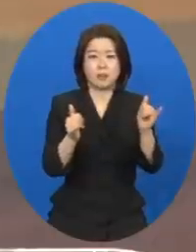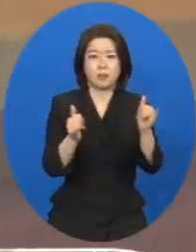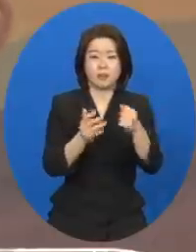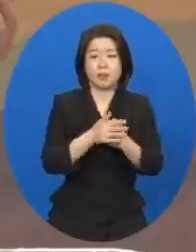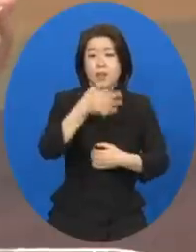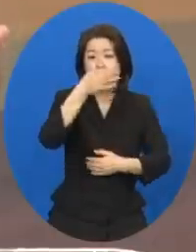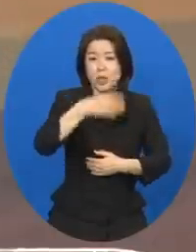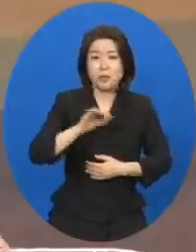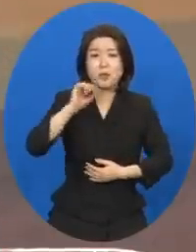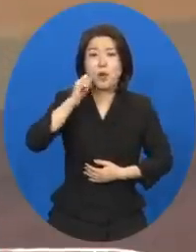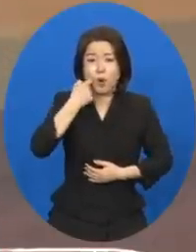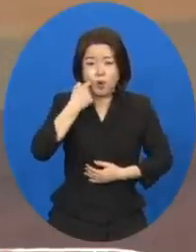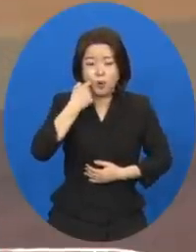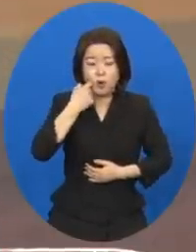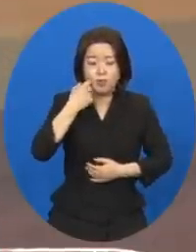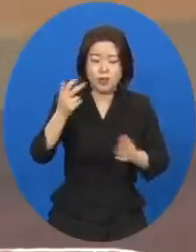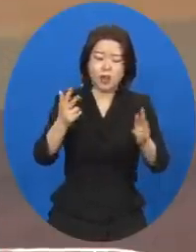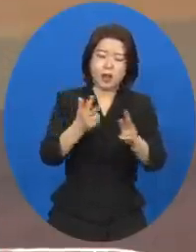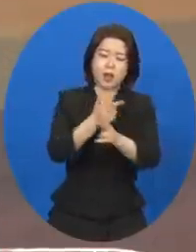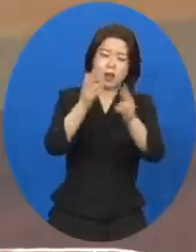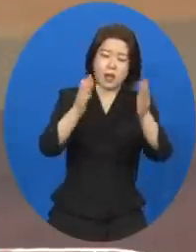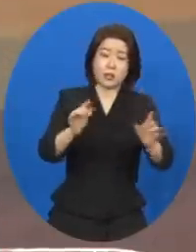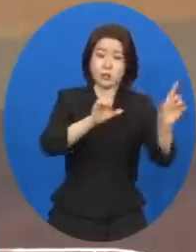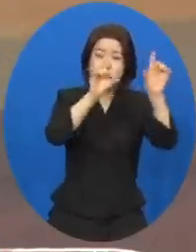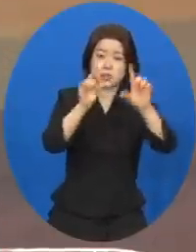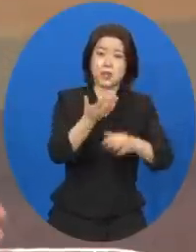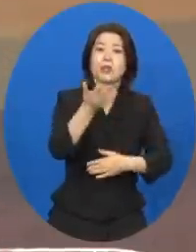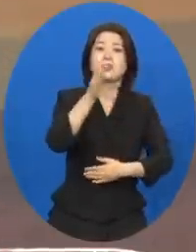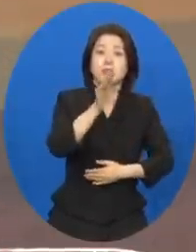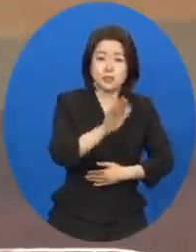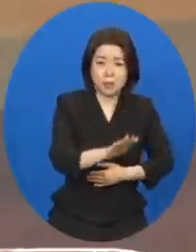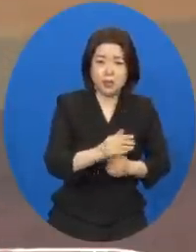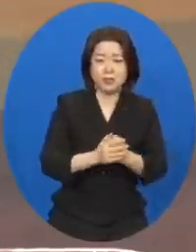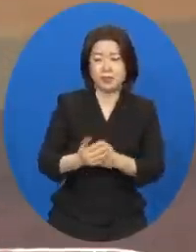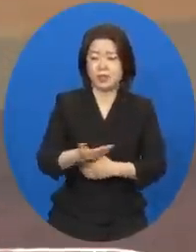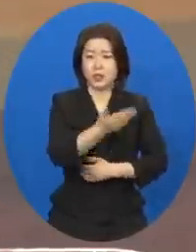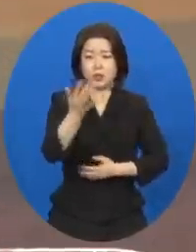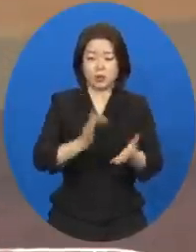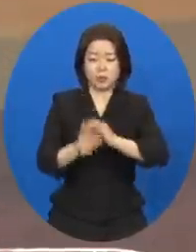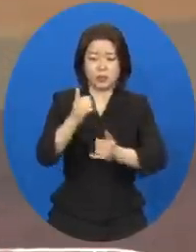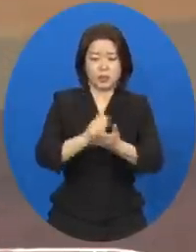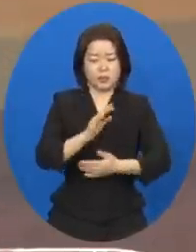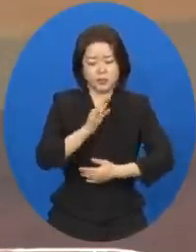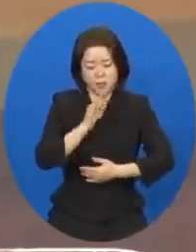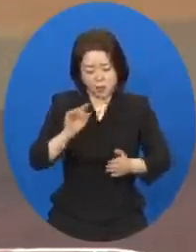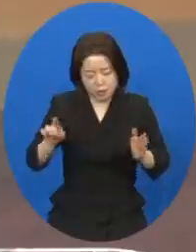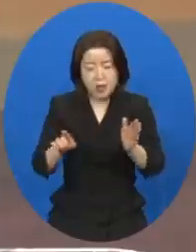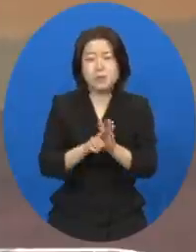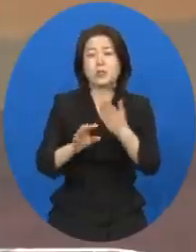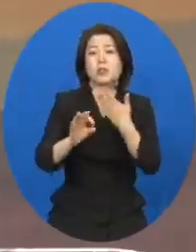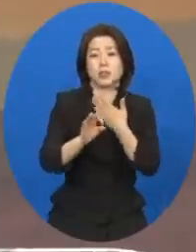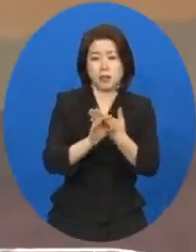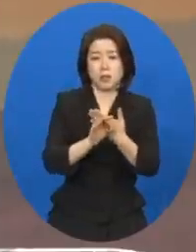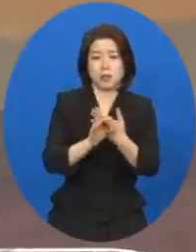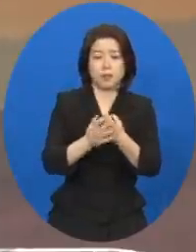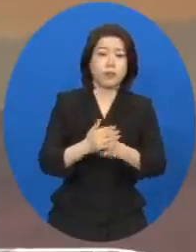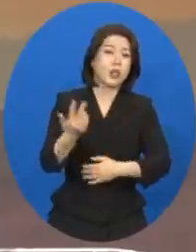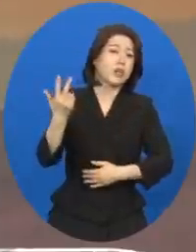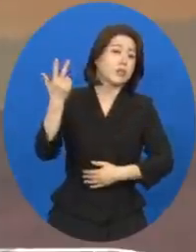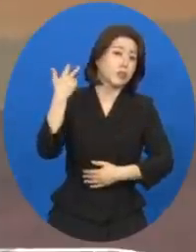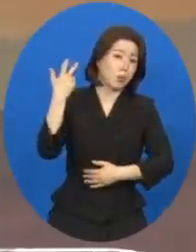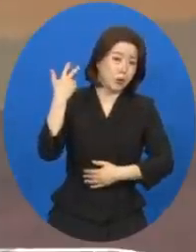힘들고 어려웠던 한 주간을 보낸 것 같아도 여러분이 예수님을 정말 믿은 사람이라면 지난 한